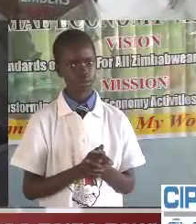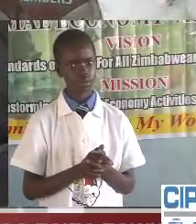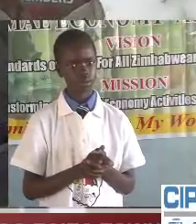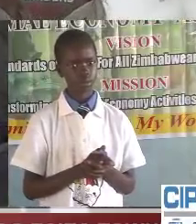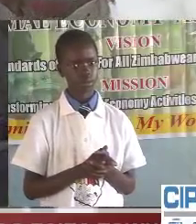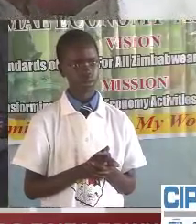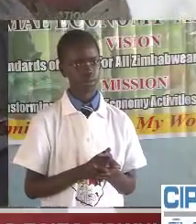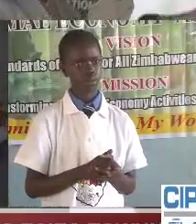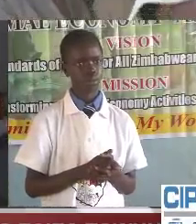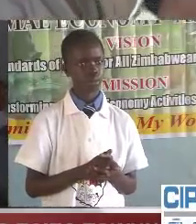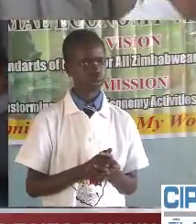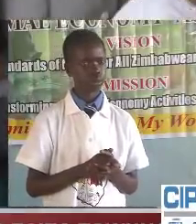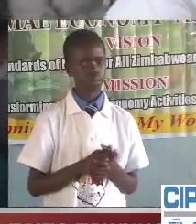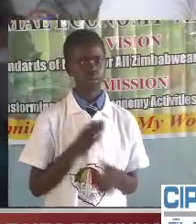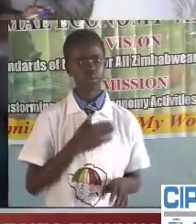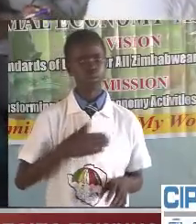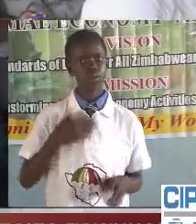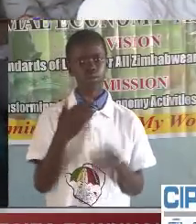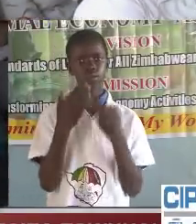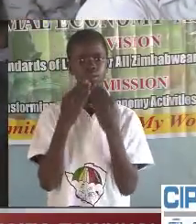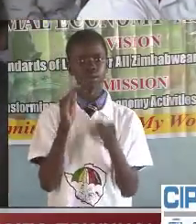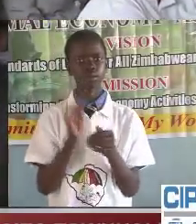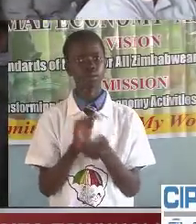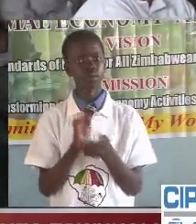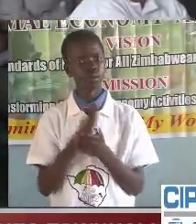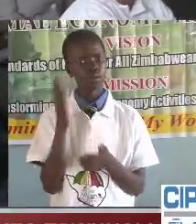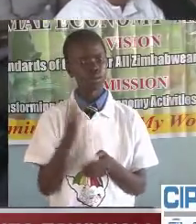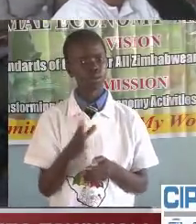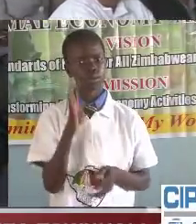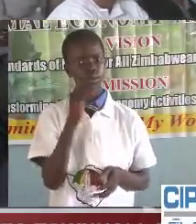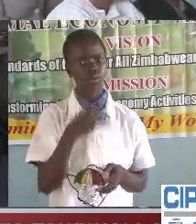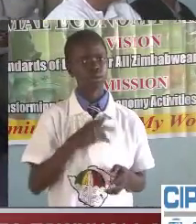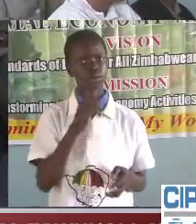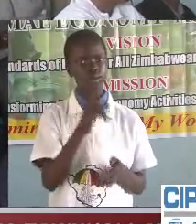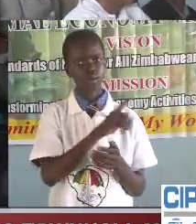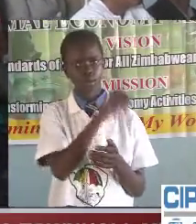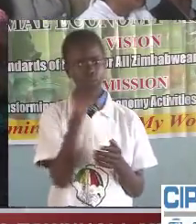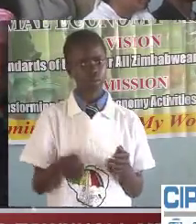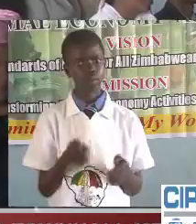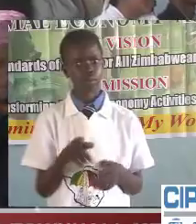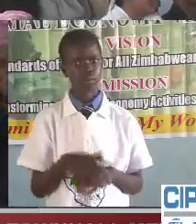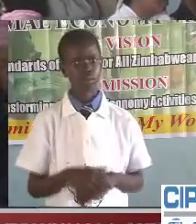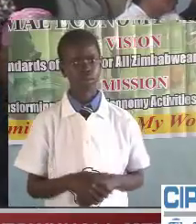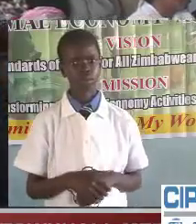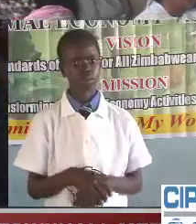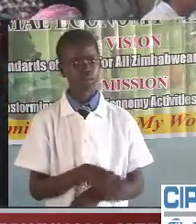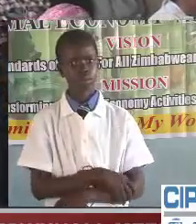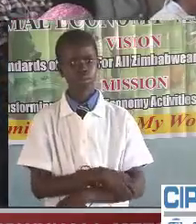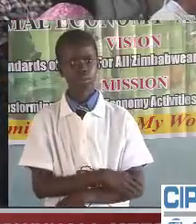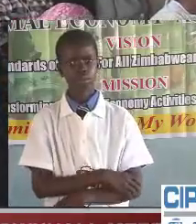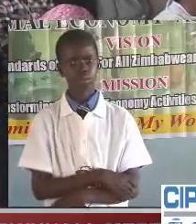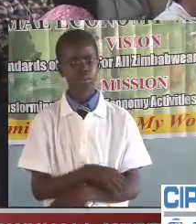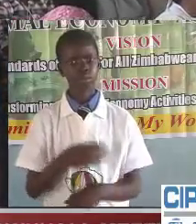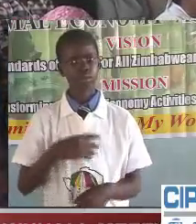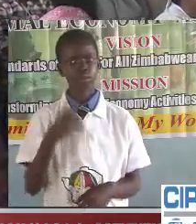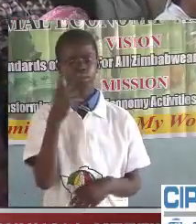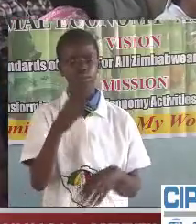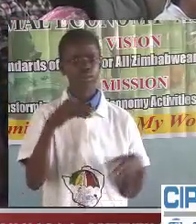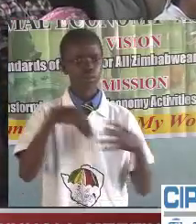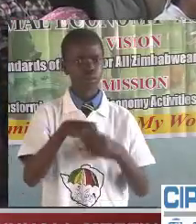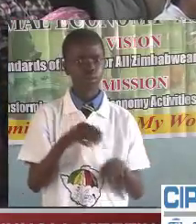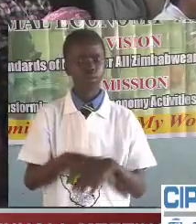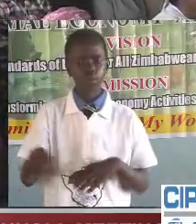aiwa ndinotenda chaizvo ndandichikumbira kuti kana makupindirawo mibvunzo mungotarisawo mucherechedze nguva